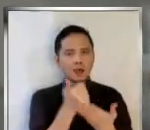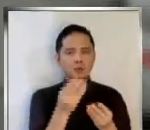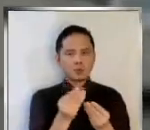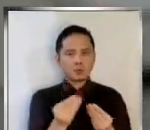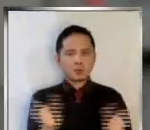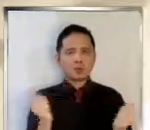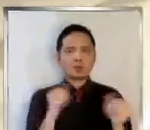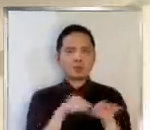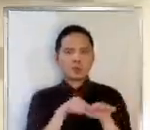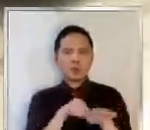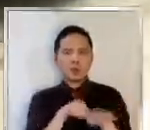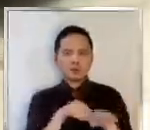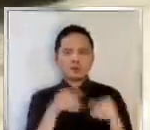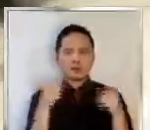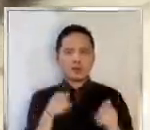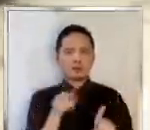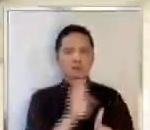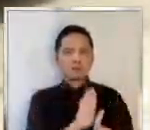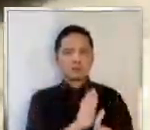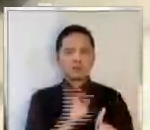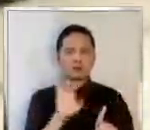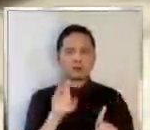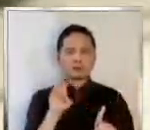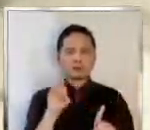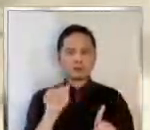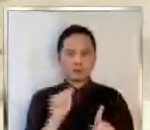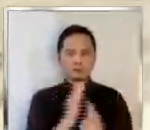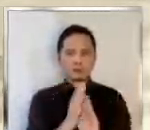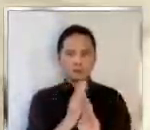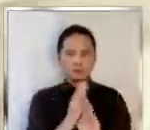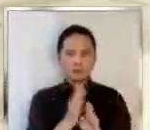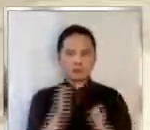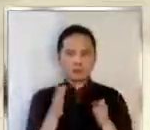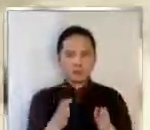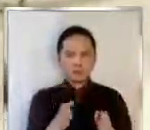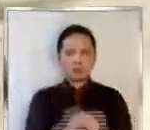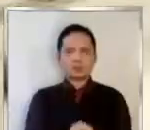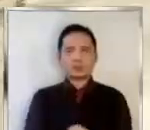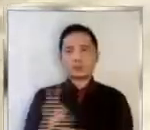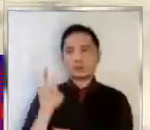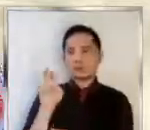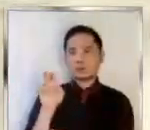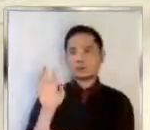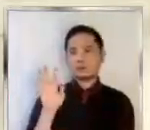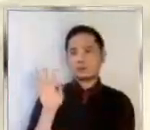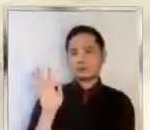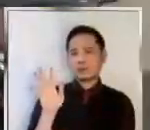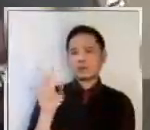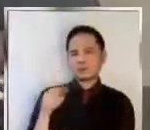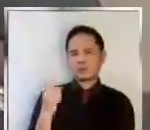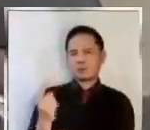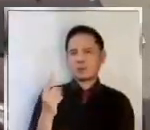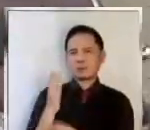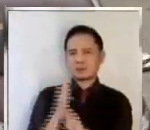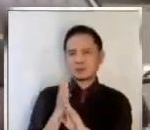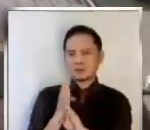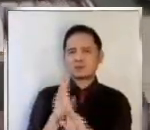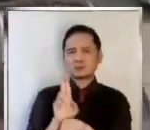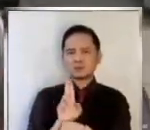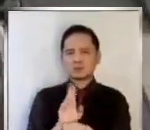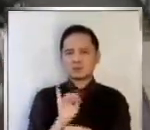busway. Kahit pa nasa 250 lang na city buses ang gumagamit ng busway, kumpara